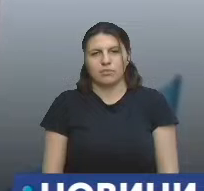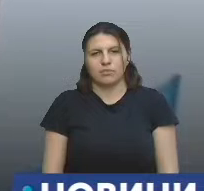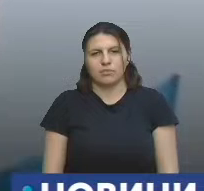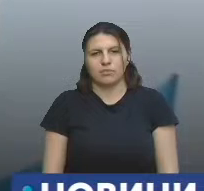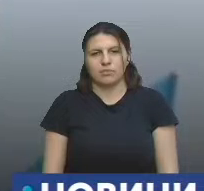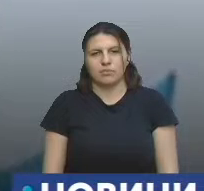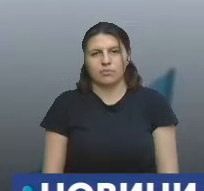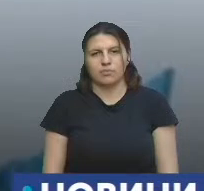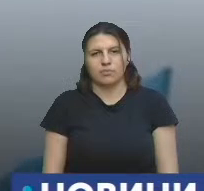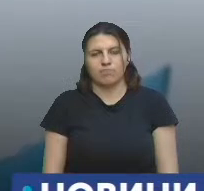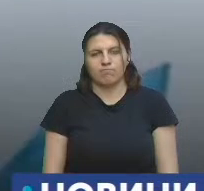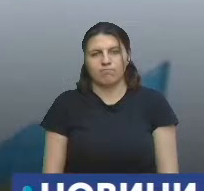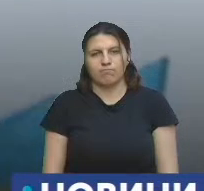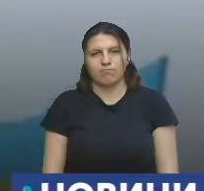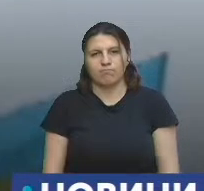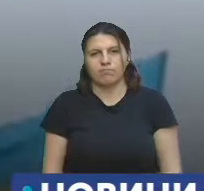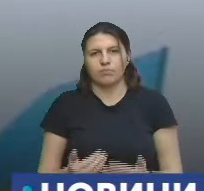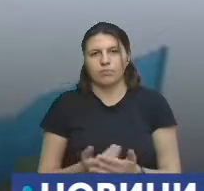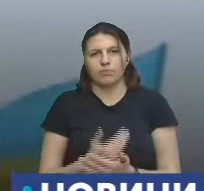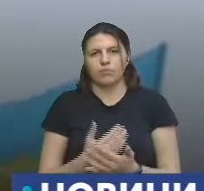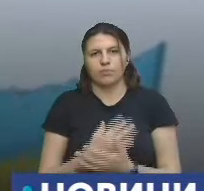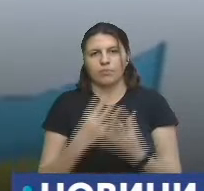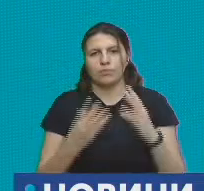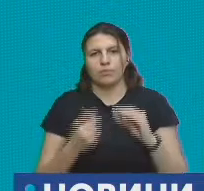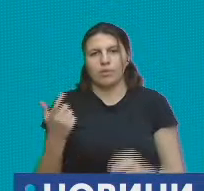Світлана Стеценко, Юлія Бондарева. Новини на Суспільному. Харків.